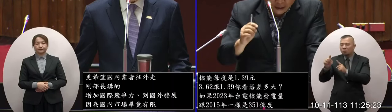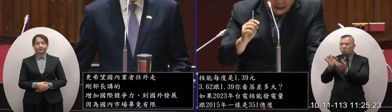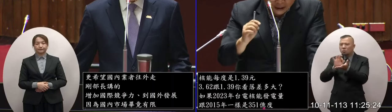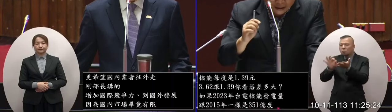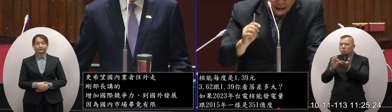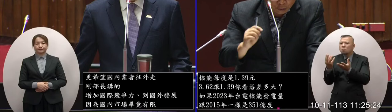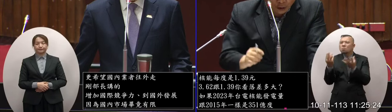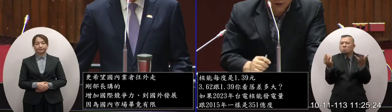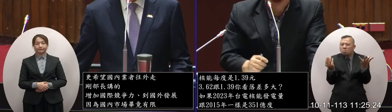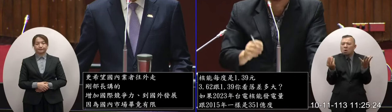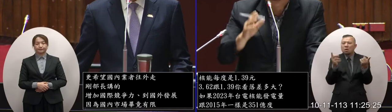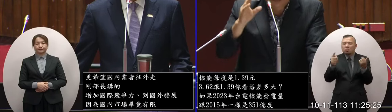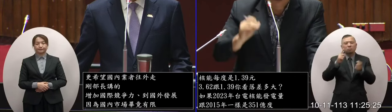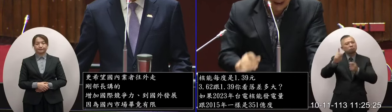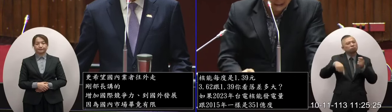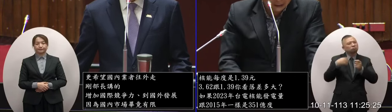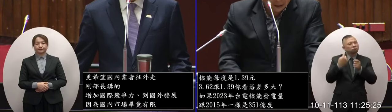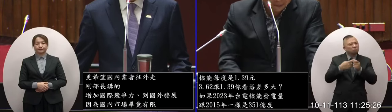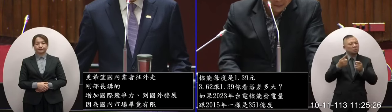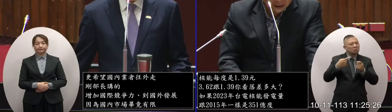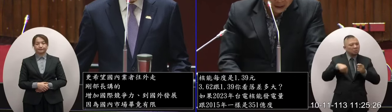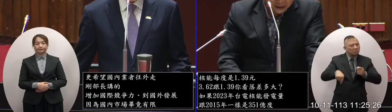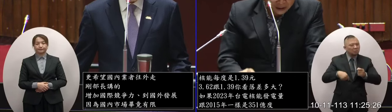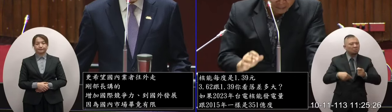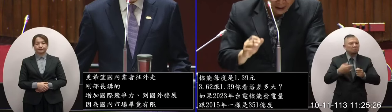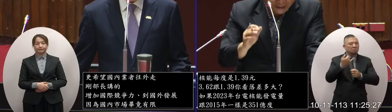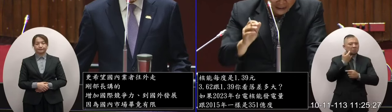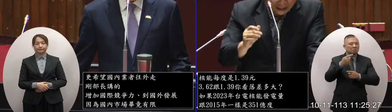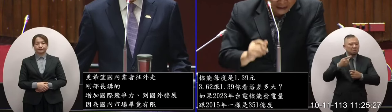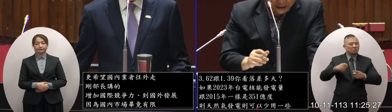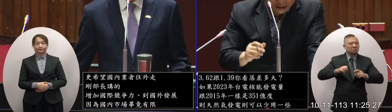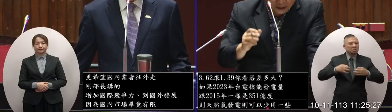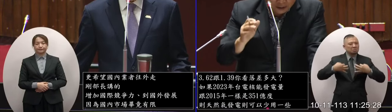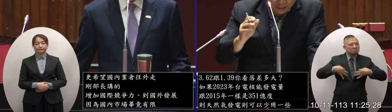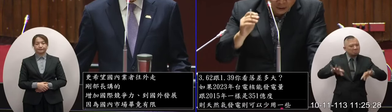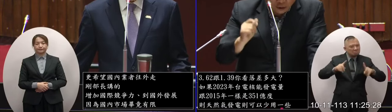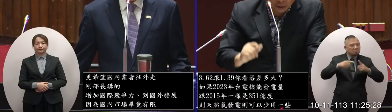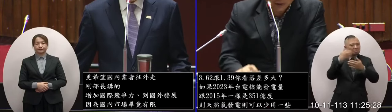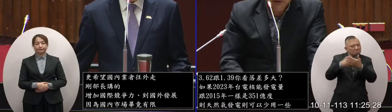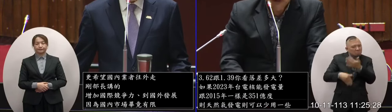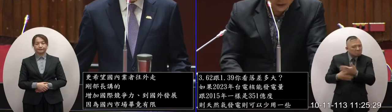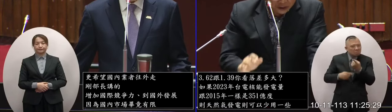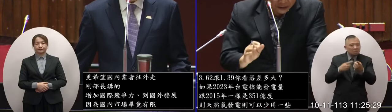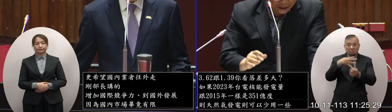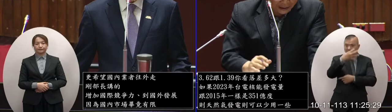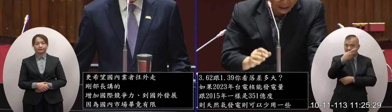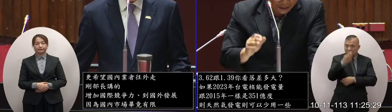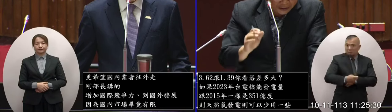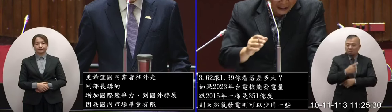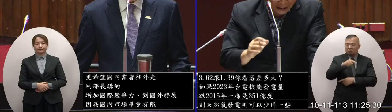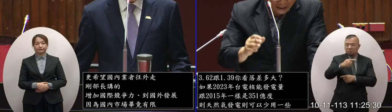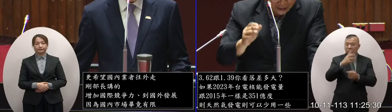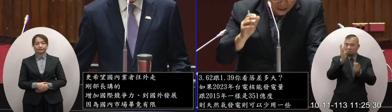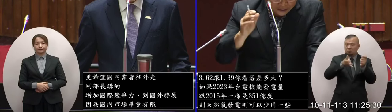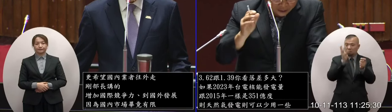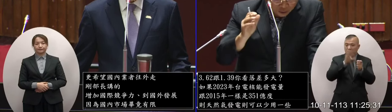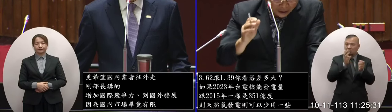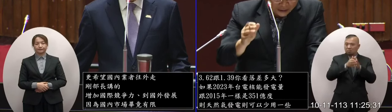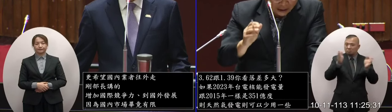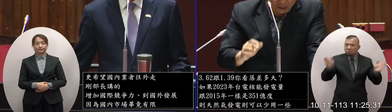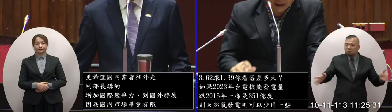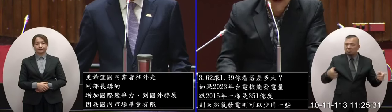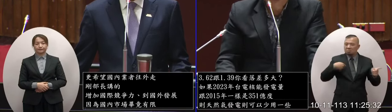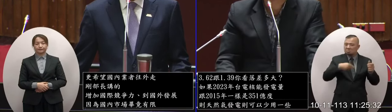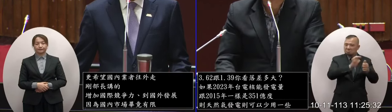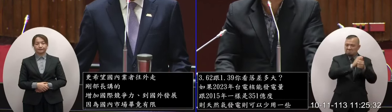出估每年可以少亏损400亿哦。这边再打个折，保守4年呐、啊、下来，